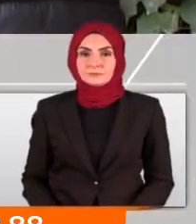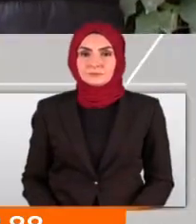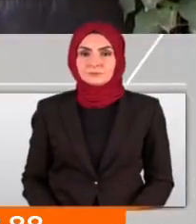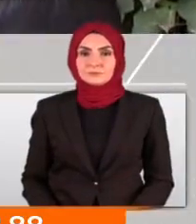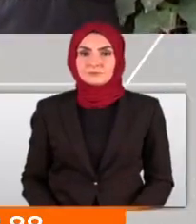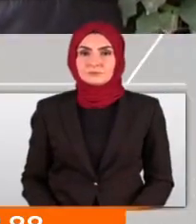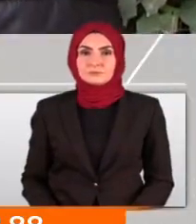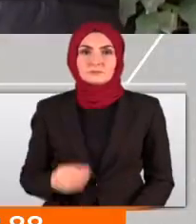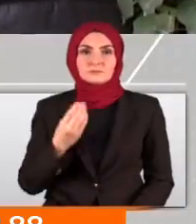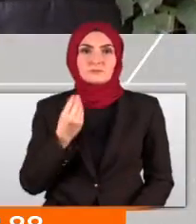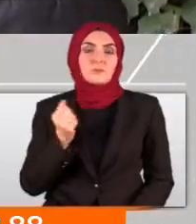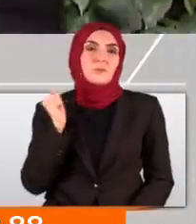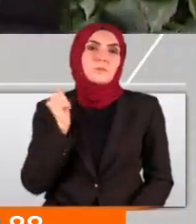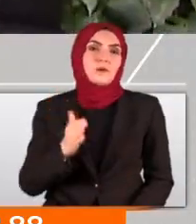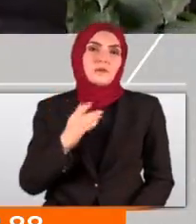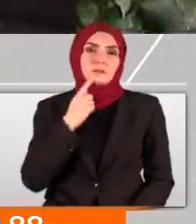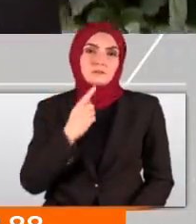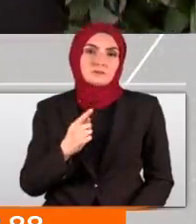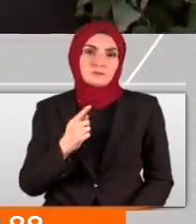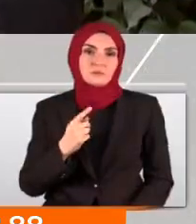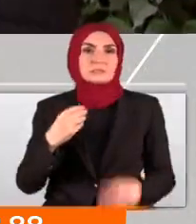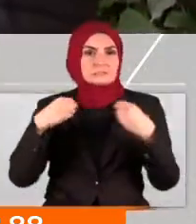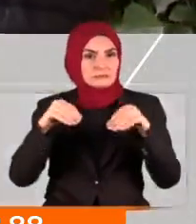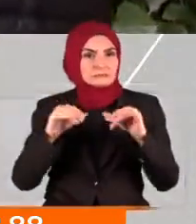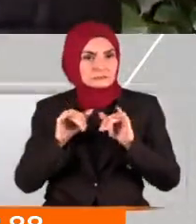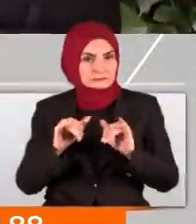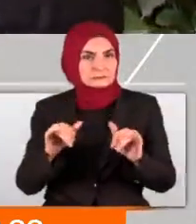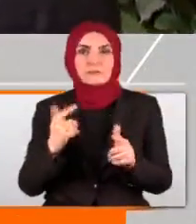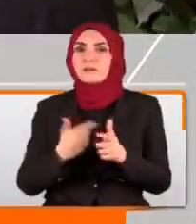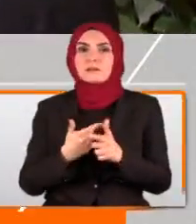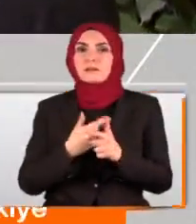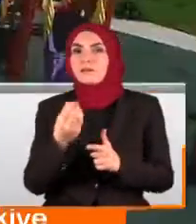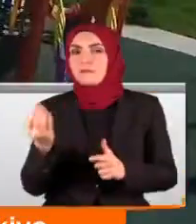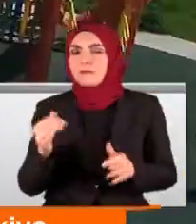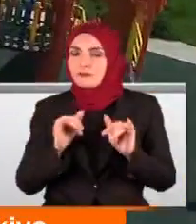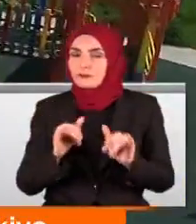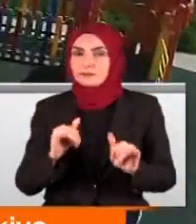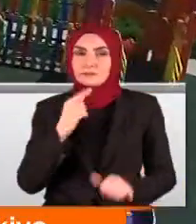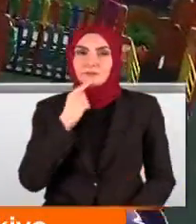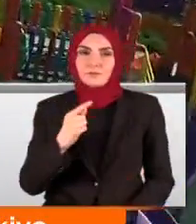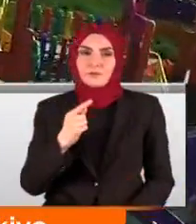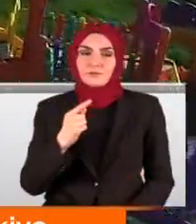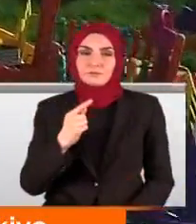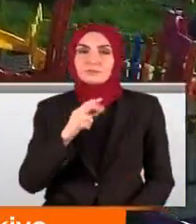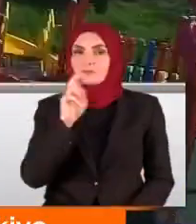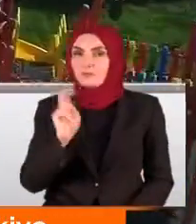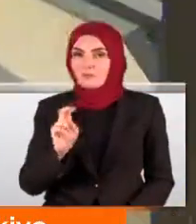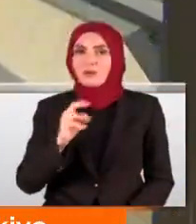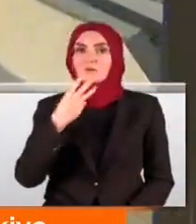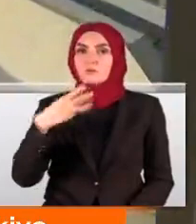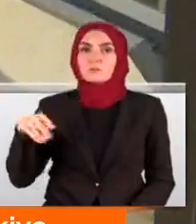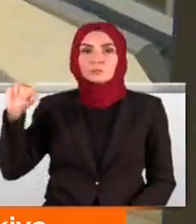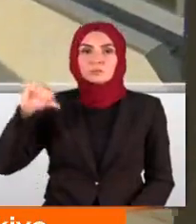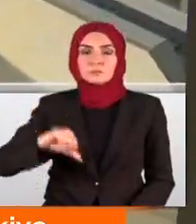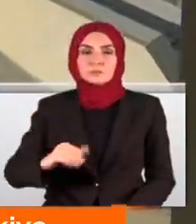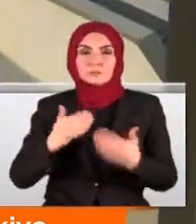Uçuk yani, çok isyandayız aslında. Satış da aynı, kiralıklar da aynı. Döviz geriledi ama emlak fiyatları